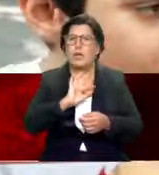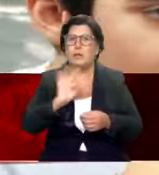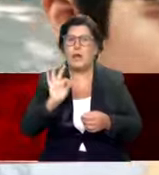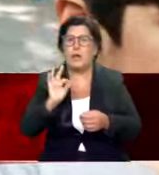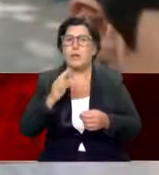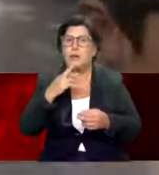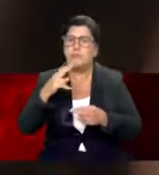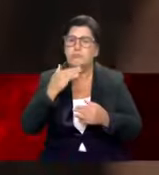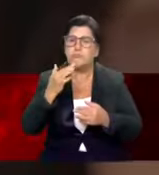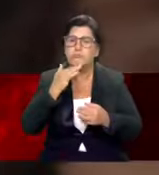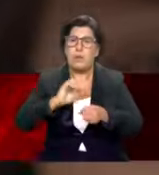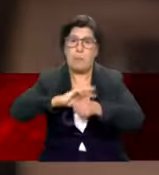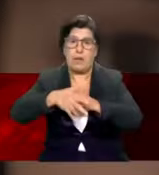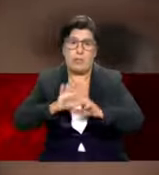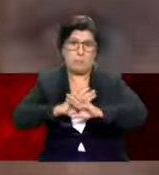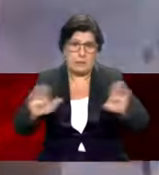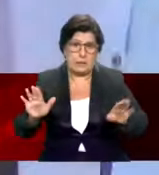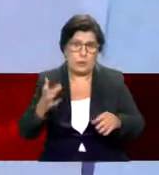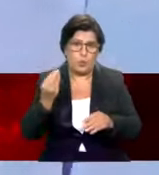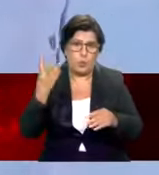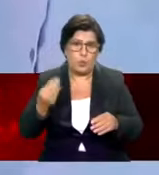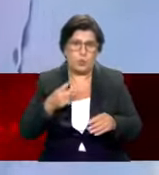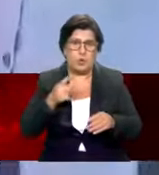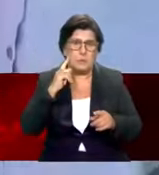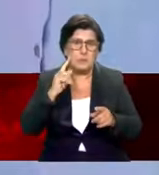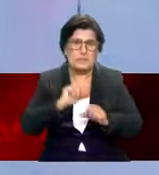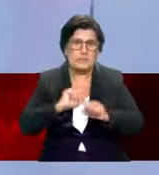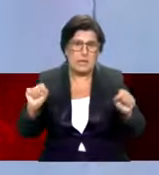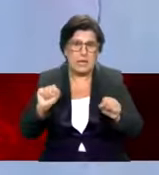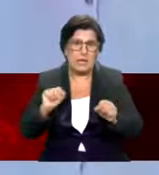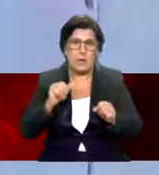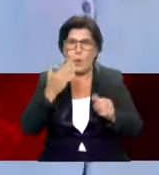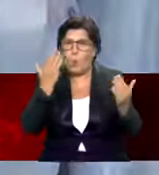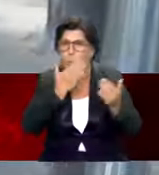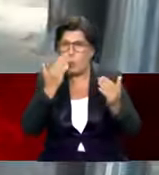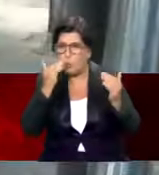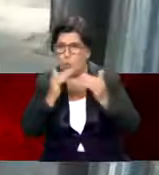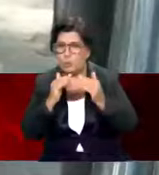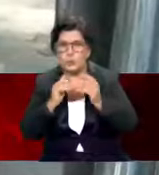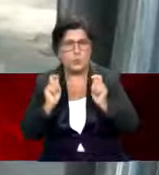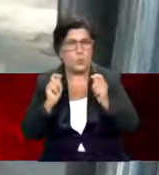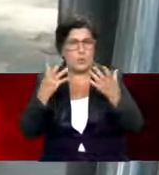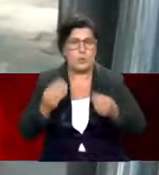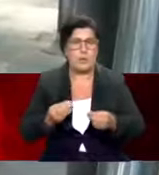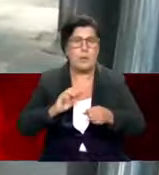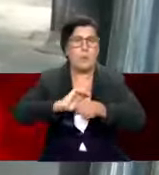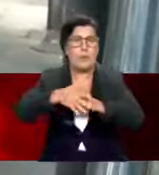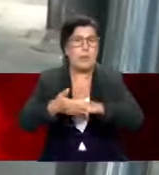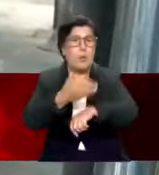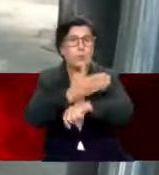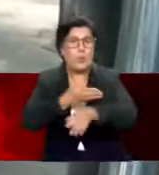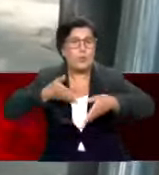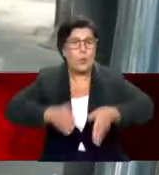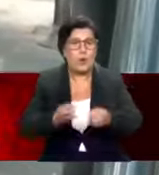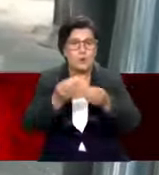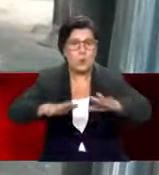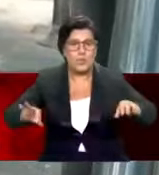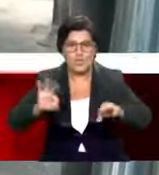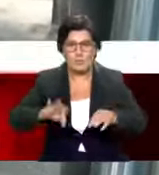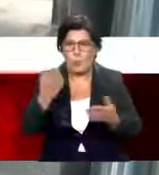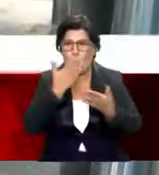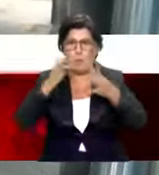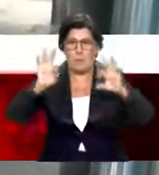çocuklar vardı pandemi biteli çok oldu ama etkileri çocuklara okula uyumda zorluk yaşı pandemi öncesi doğan çocuklar artık okullu oldu